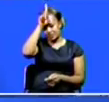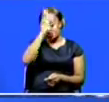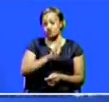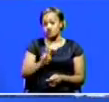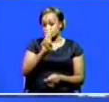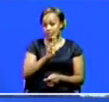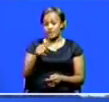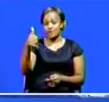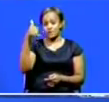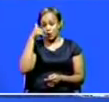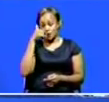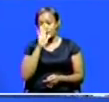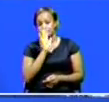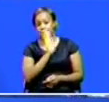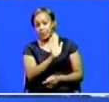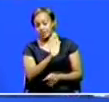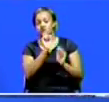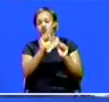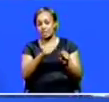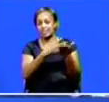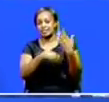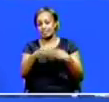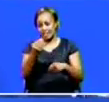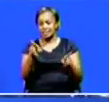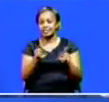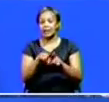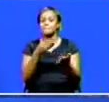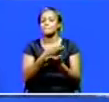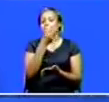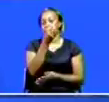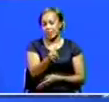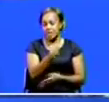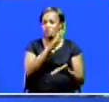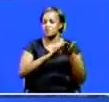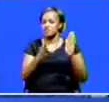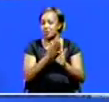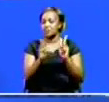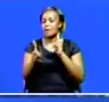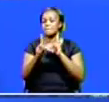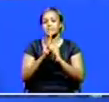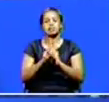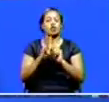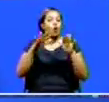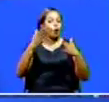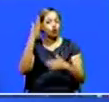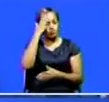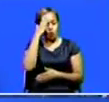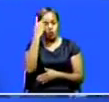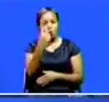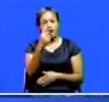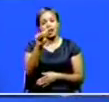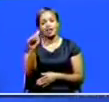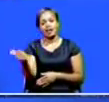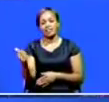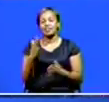unaweza ukauza mazao yako pamoja na mnunuzi kununua bila ya kukutana wala ya kujuana, ila kupitia